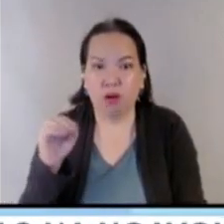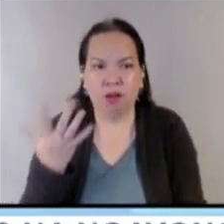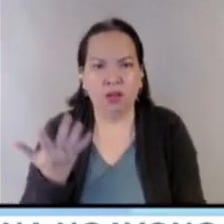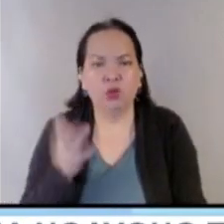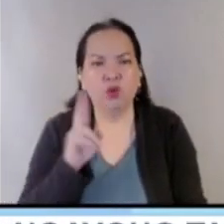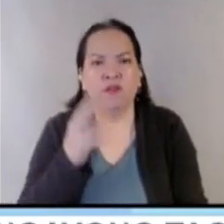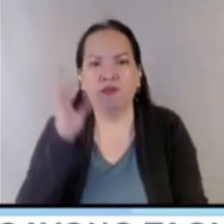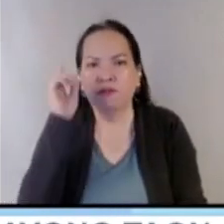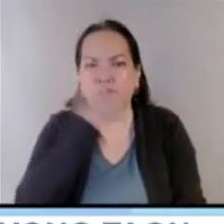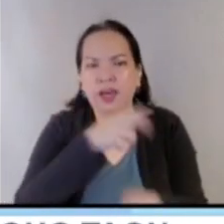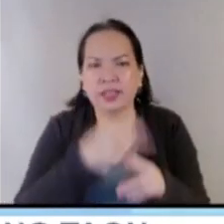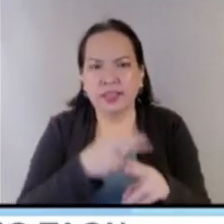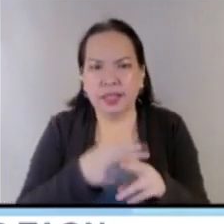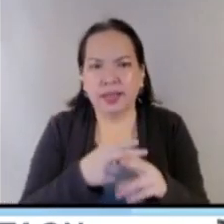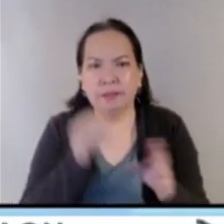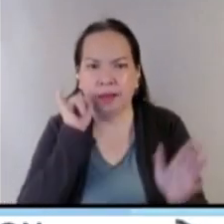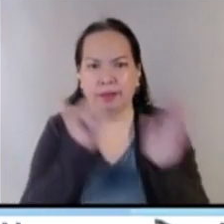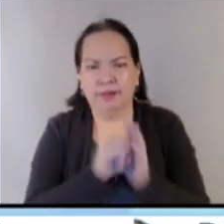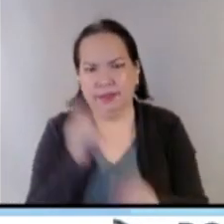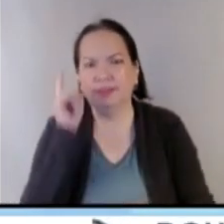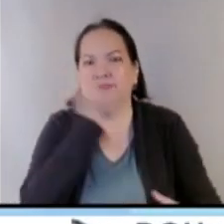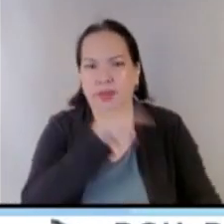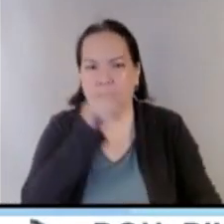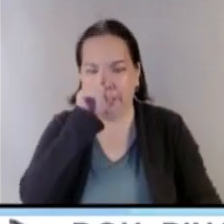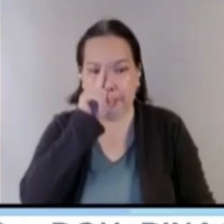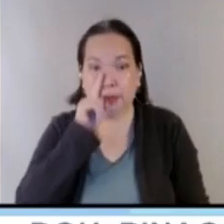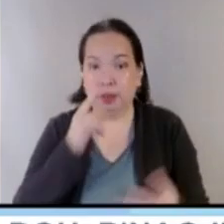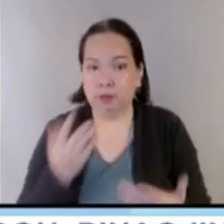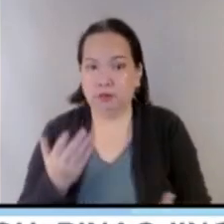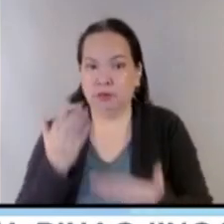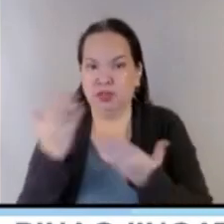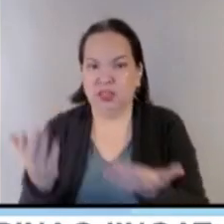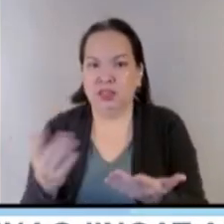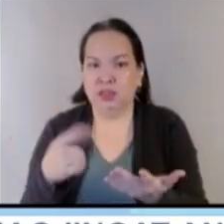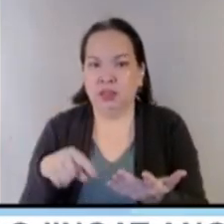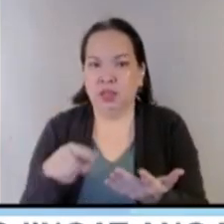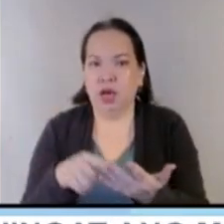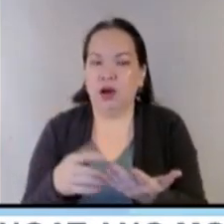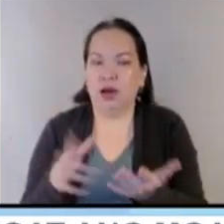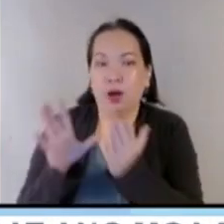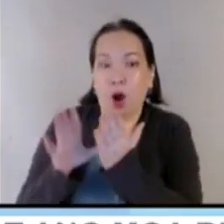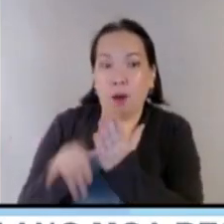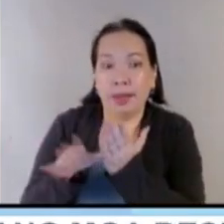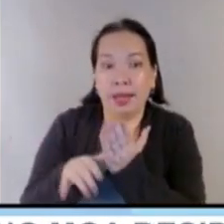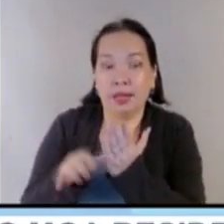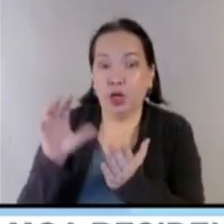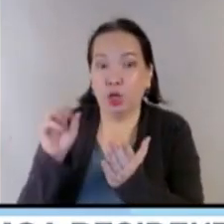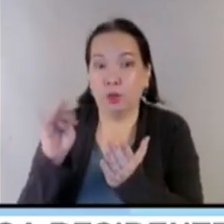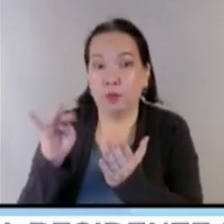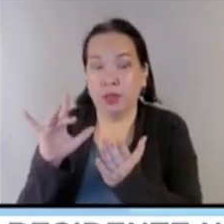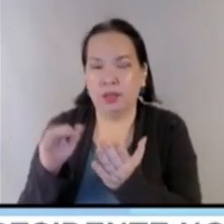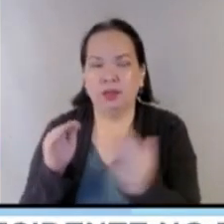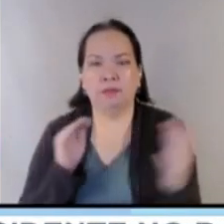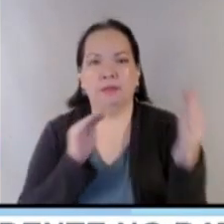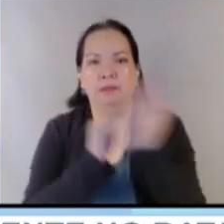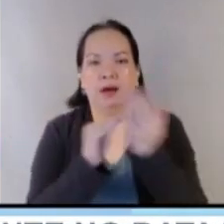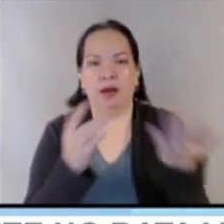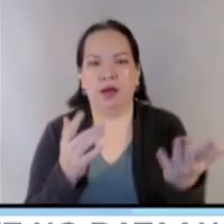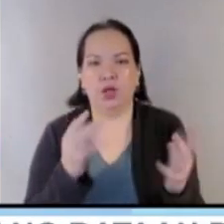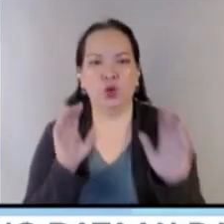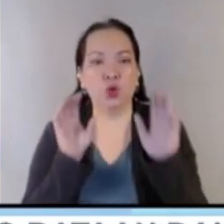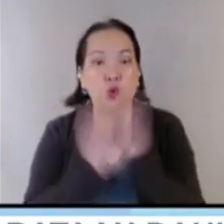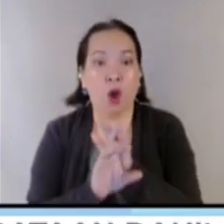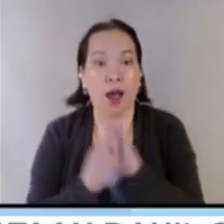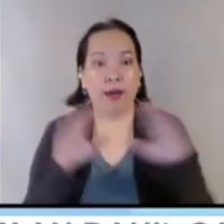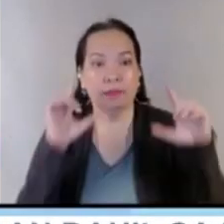Pilipinas inirerekomenda na ng law department Commission on elections na Kasuhan ng nbang si guo ng kasong kriminal pero Aya naman sa